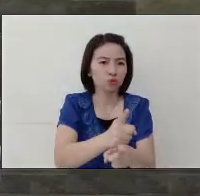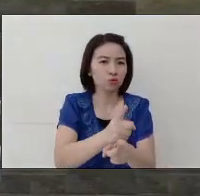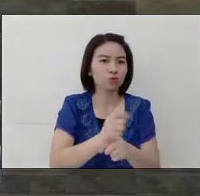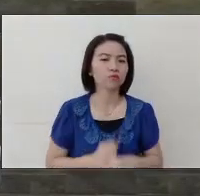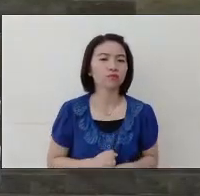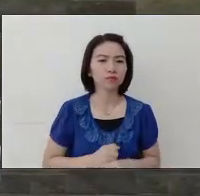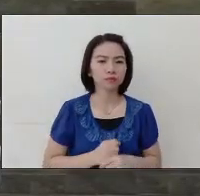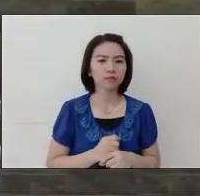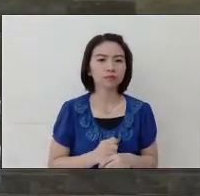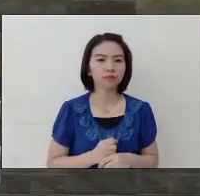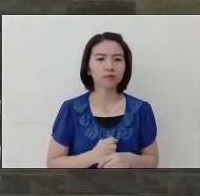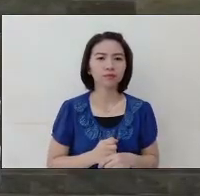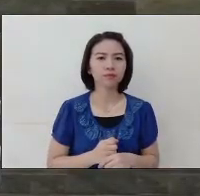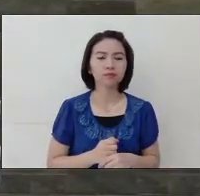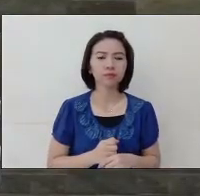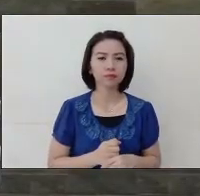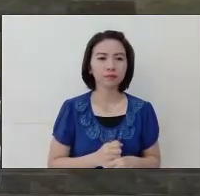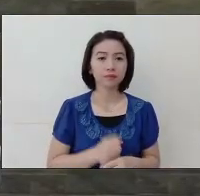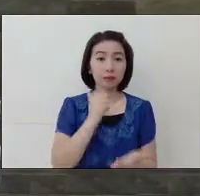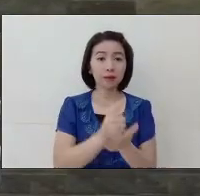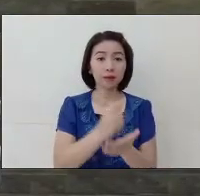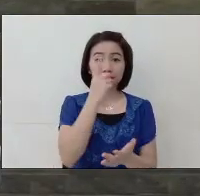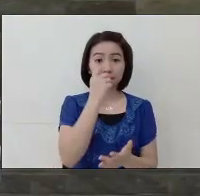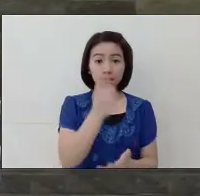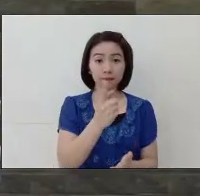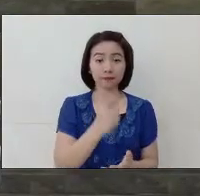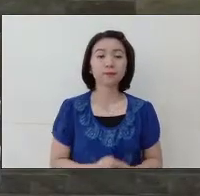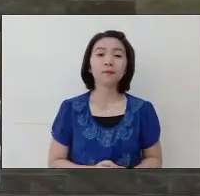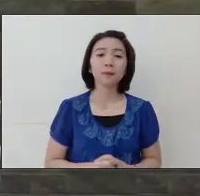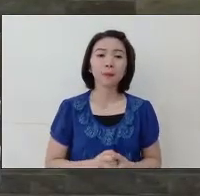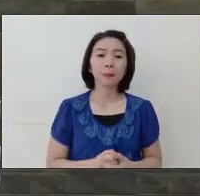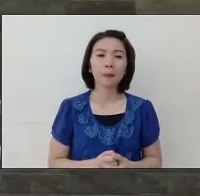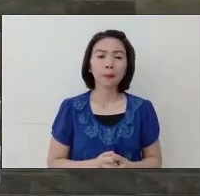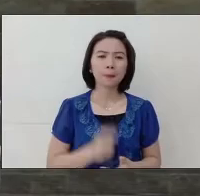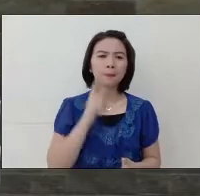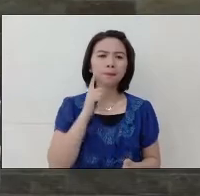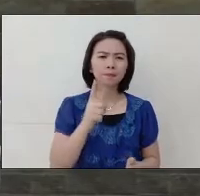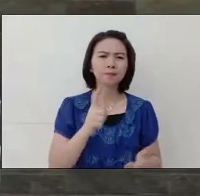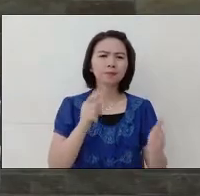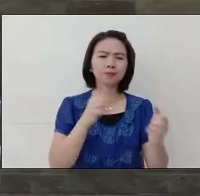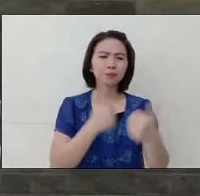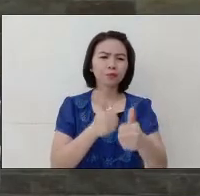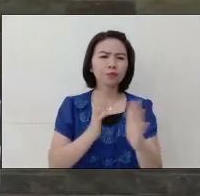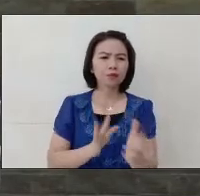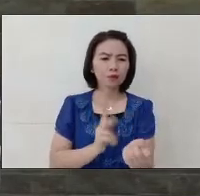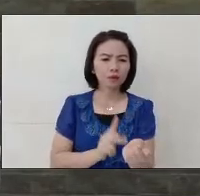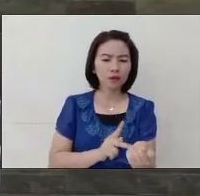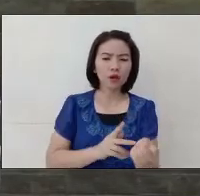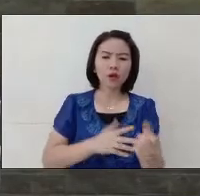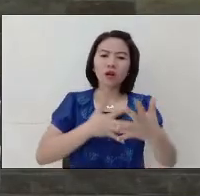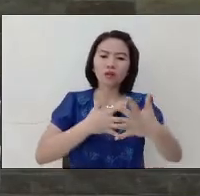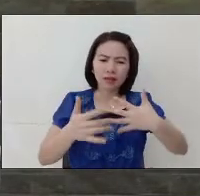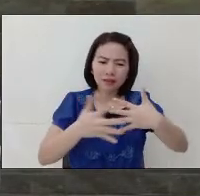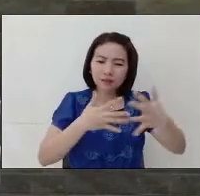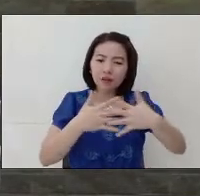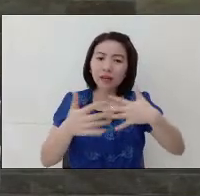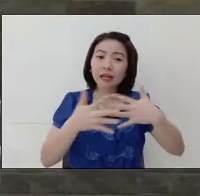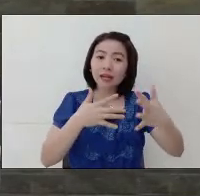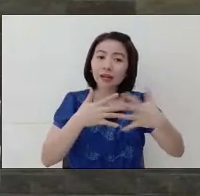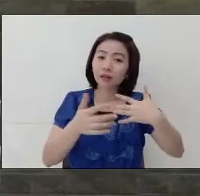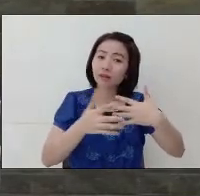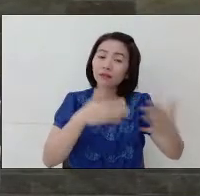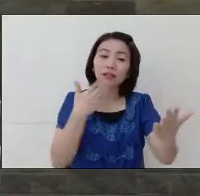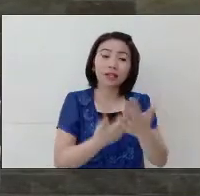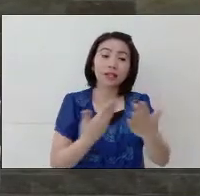Very simple. Very simple. Sabi ni Paul, whatsoever things are